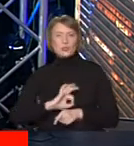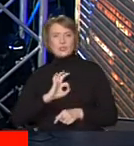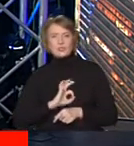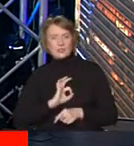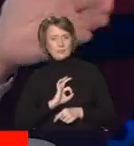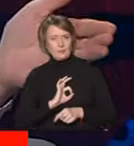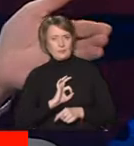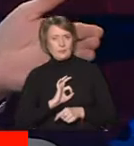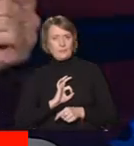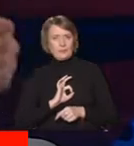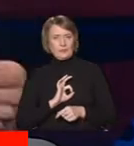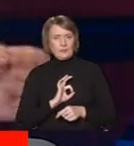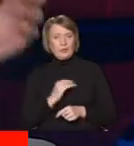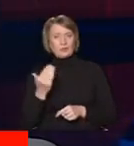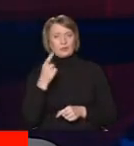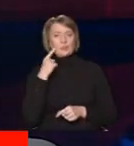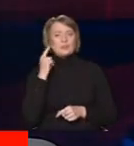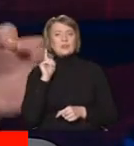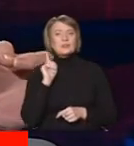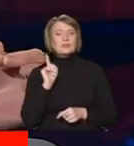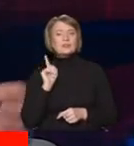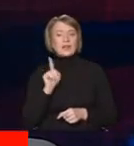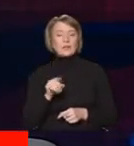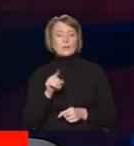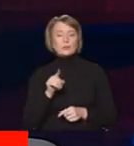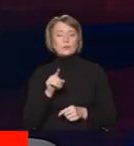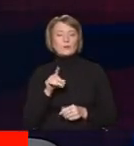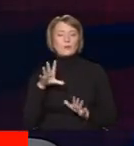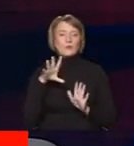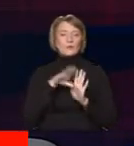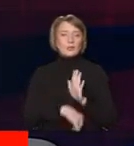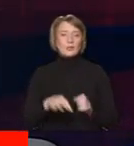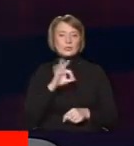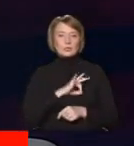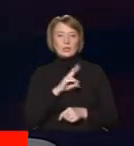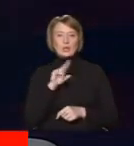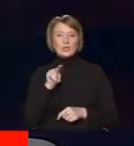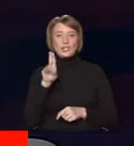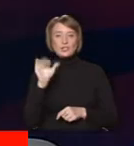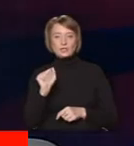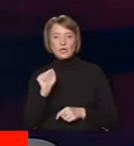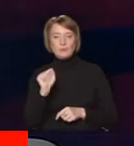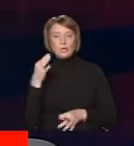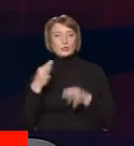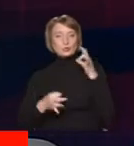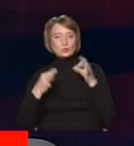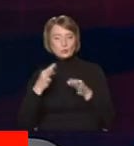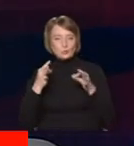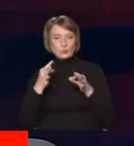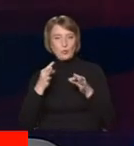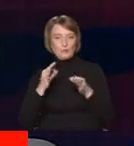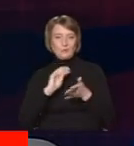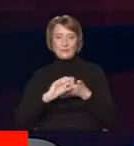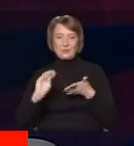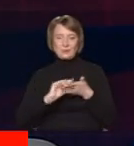тоді зайшли туди, що ви знали, він тоді навіть не був ще введений в експлуатацію. І, до речі, на Кличка судом накладено штраф 1 800 000 гривень,